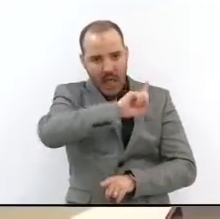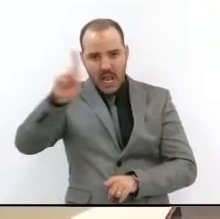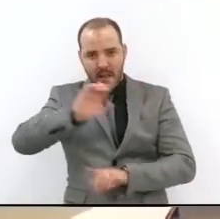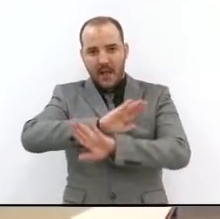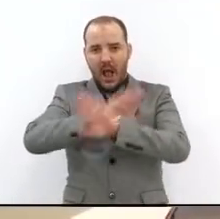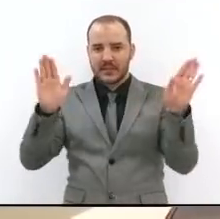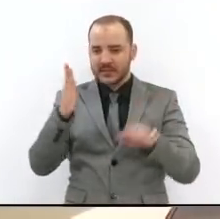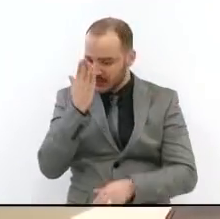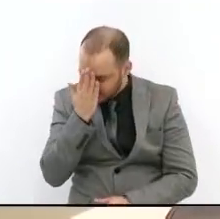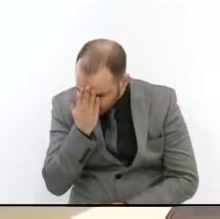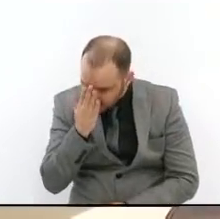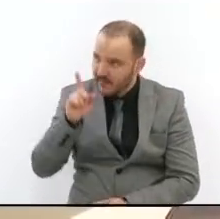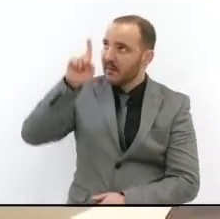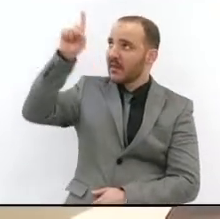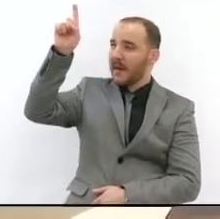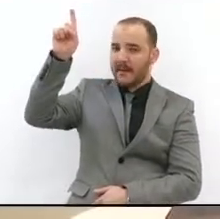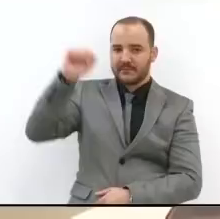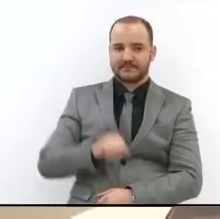أيضا؟